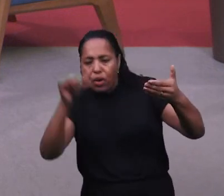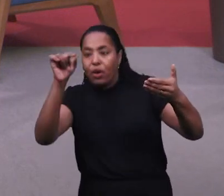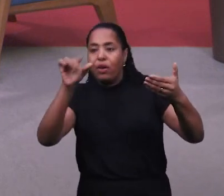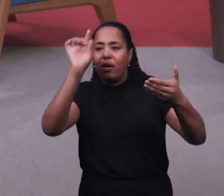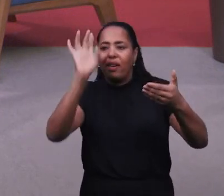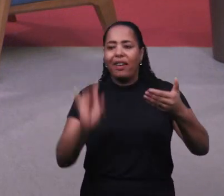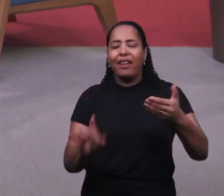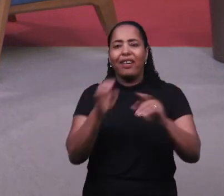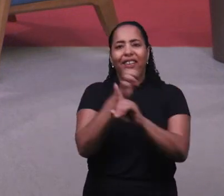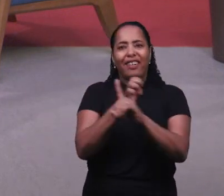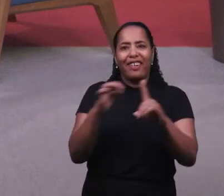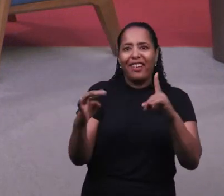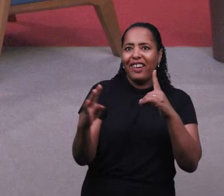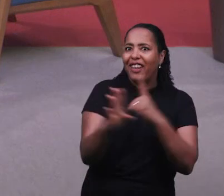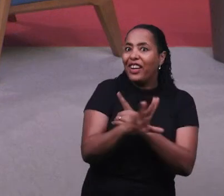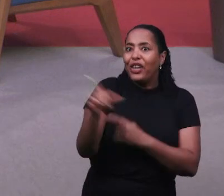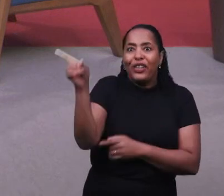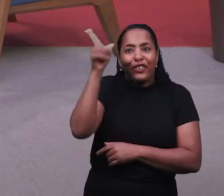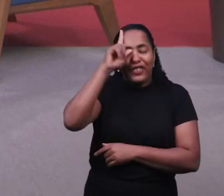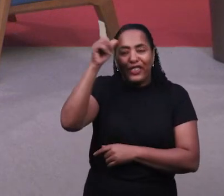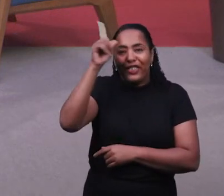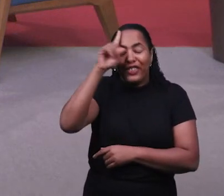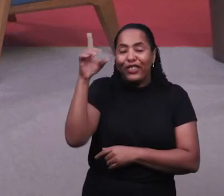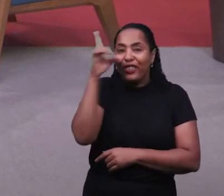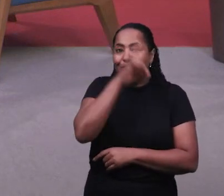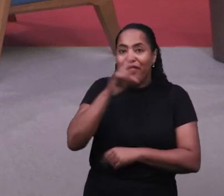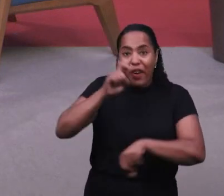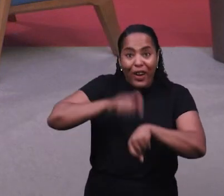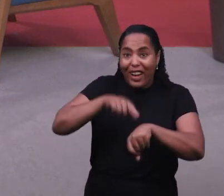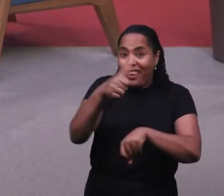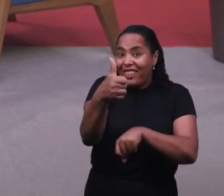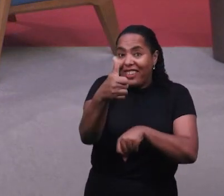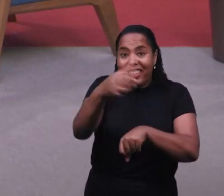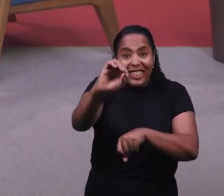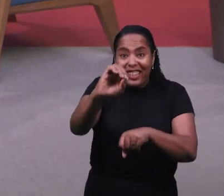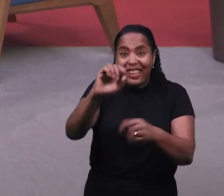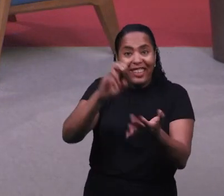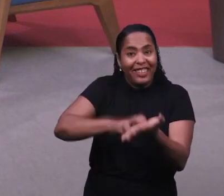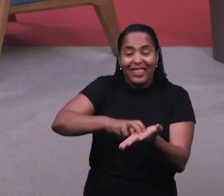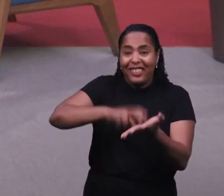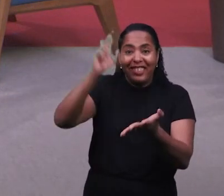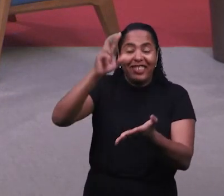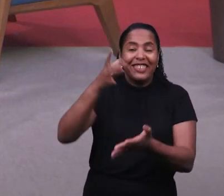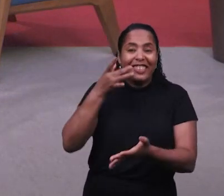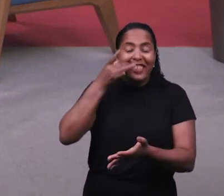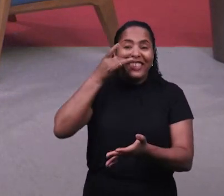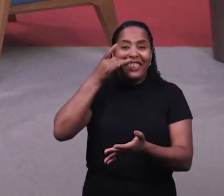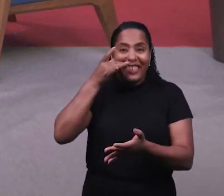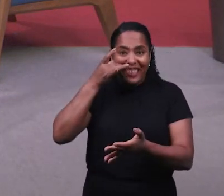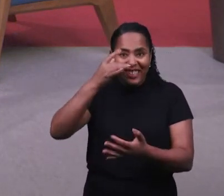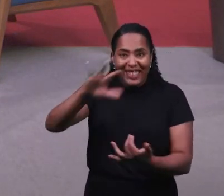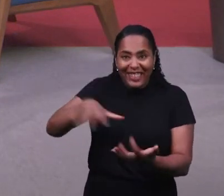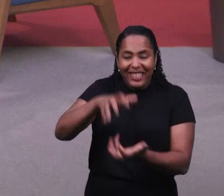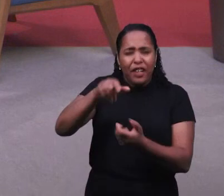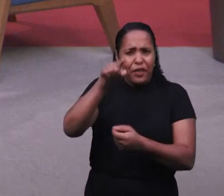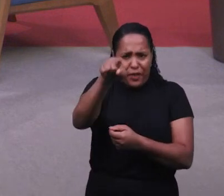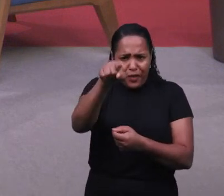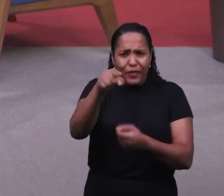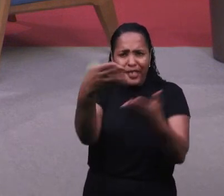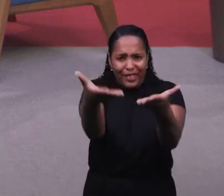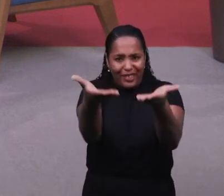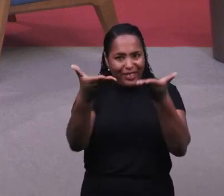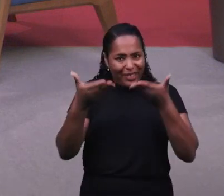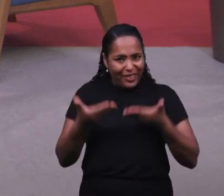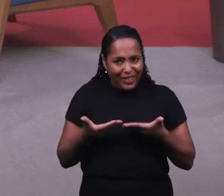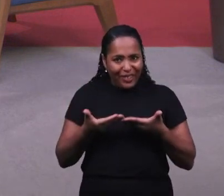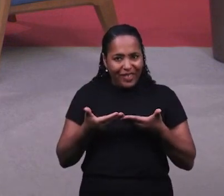vers une spéciale. C'est l'école biblique dominicale qui est diffusée tous les dimanches à 10 heures du matin en direct. Nous transmettons ici.